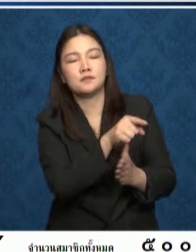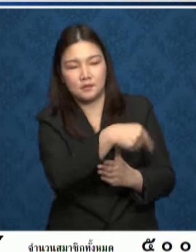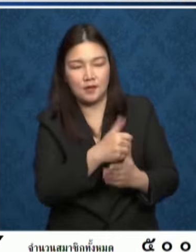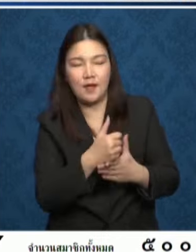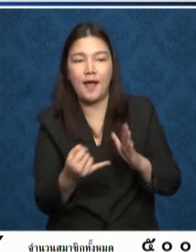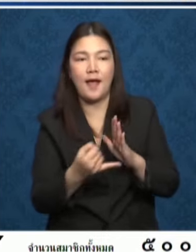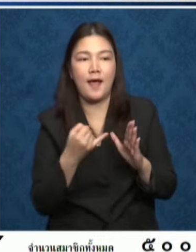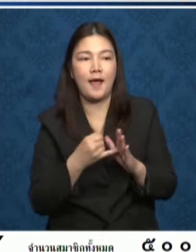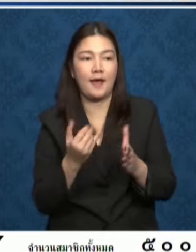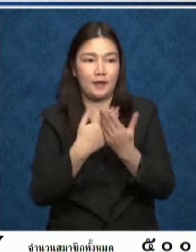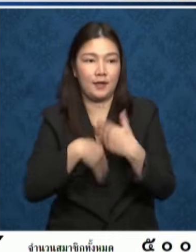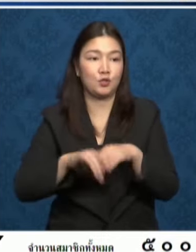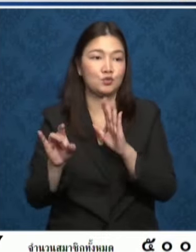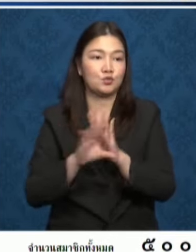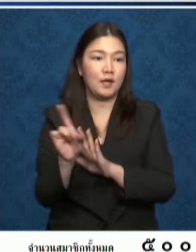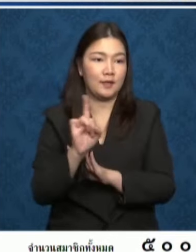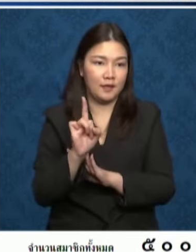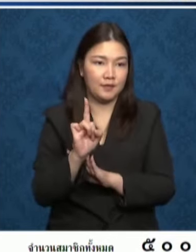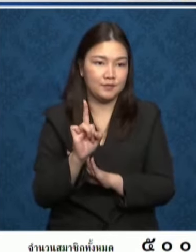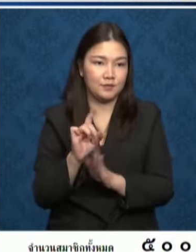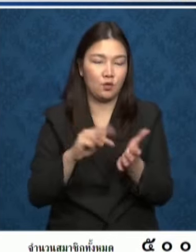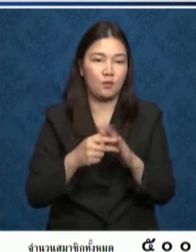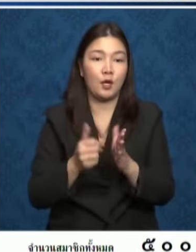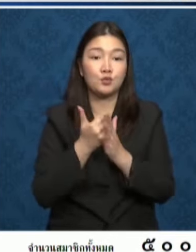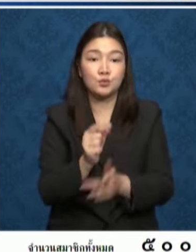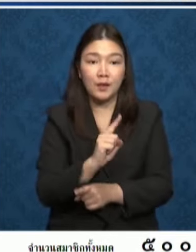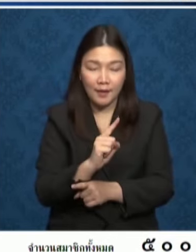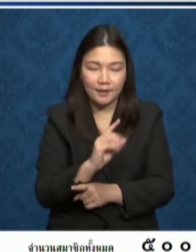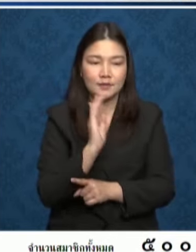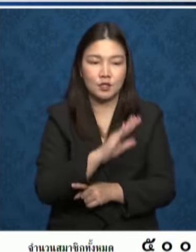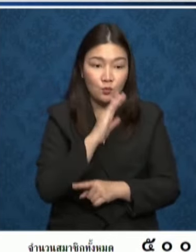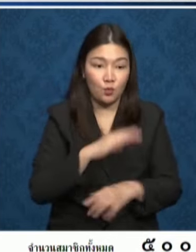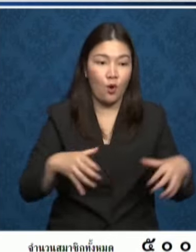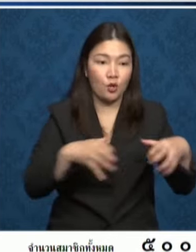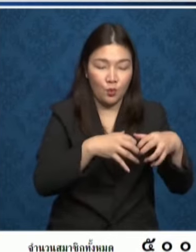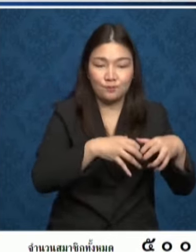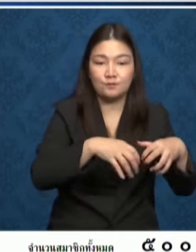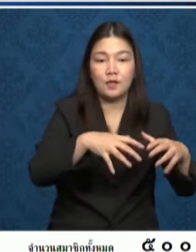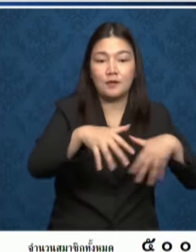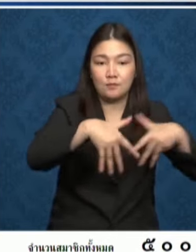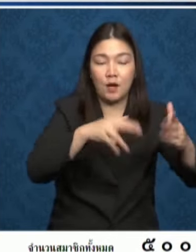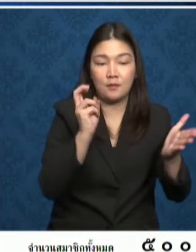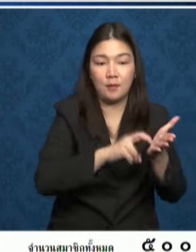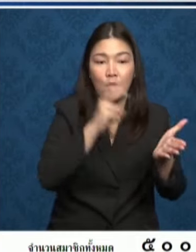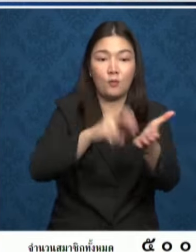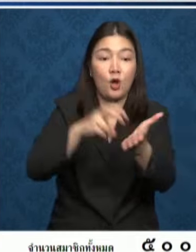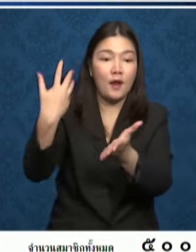ท้ายก็คือการสร้างภาพลักษณ์ของประเทศไทยที่ดีต่อสายตาของสังคม